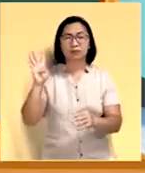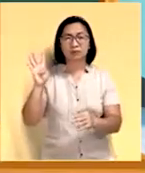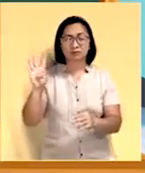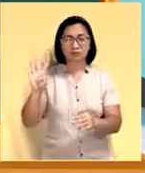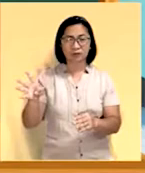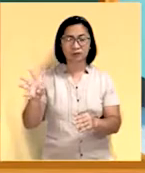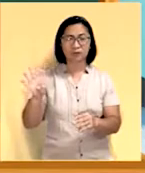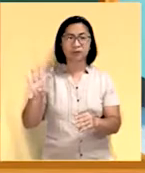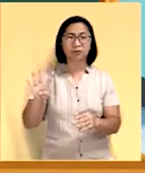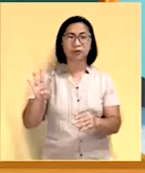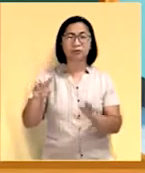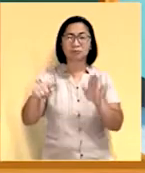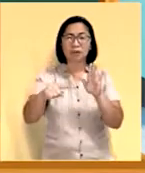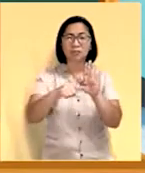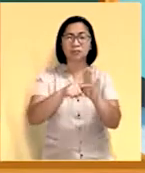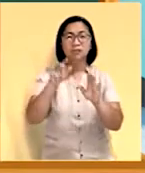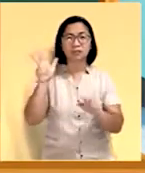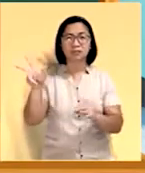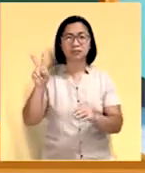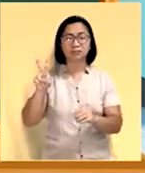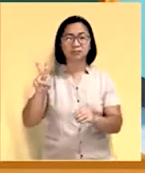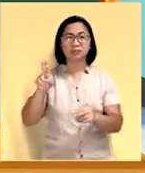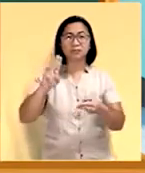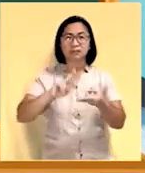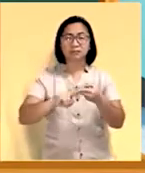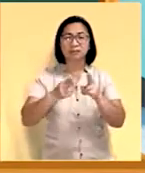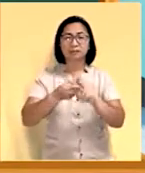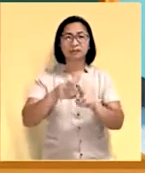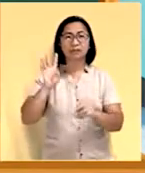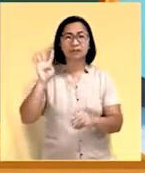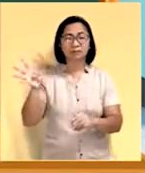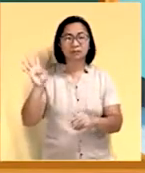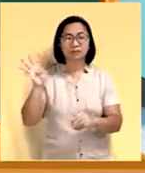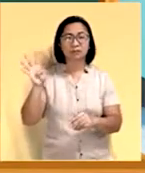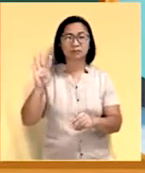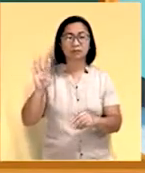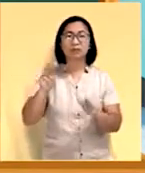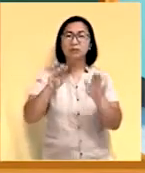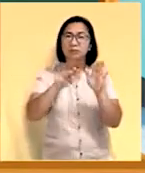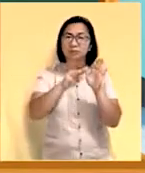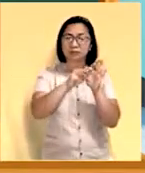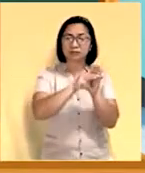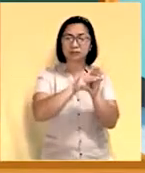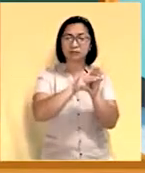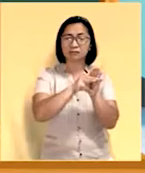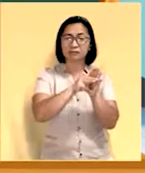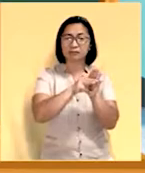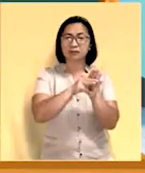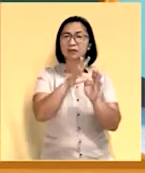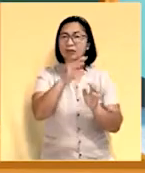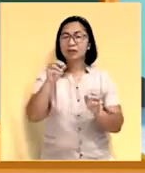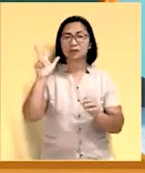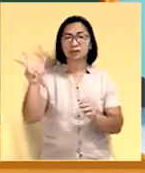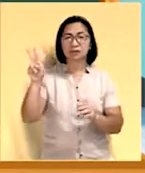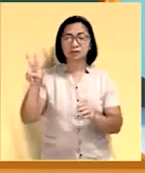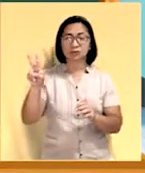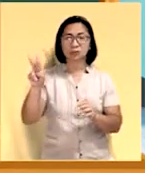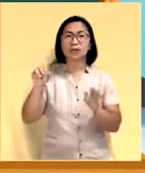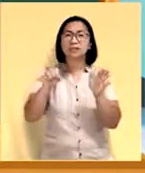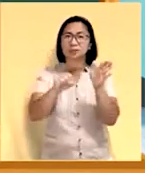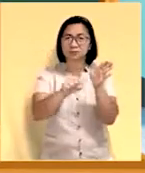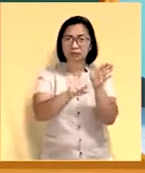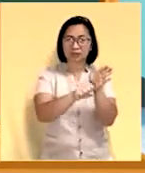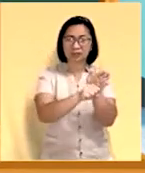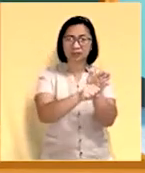44 minus 32. Ang number 44 ay ang minuend at ang 32